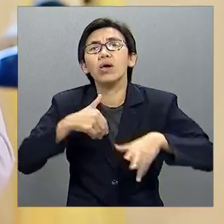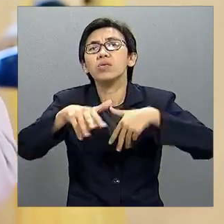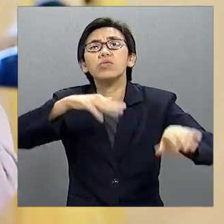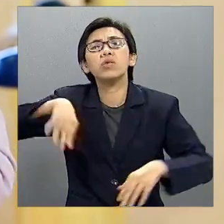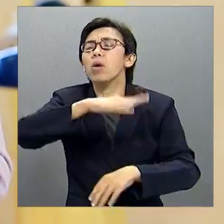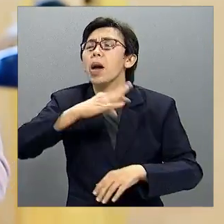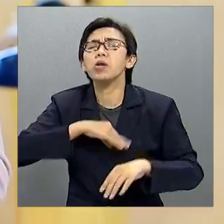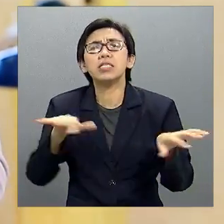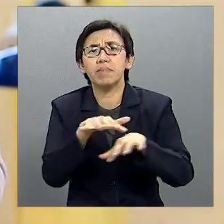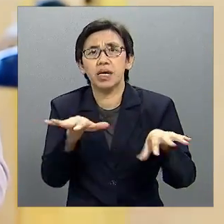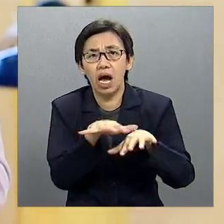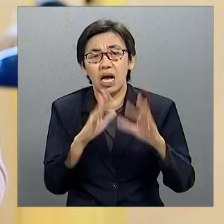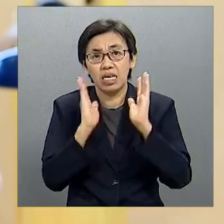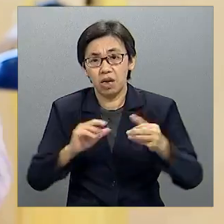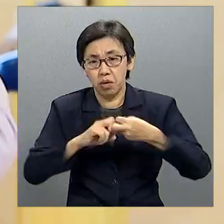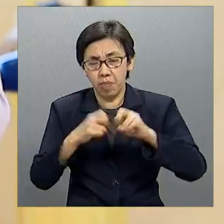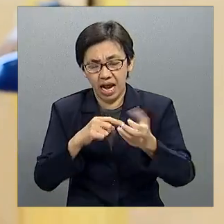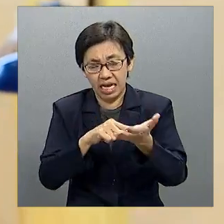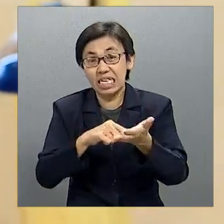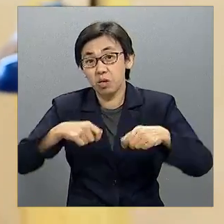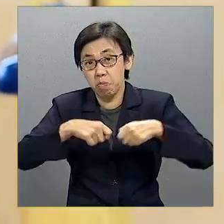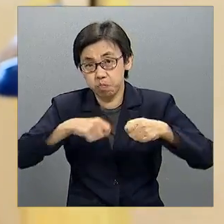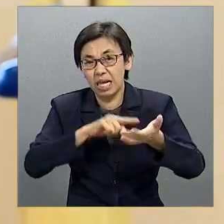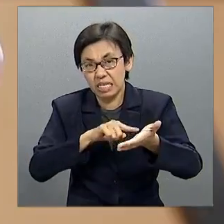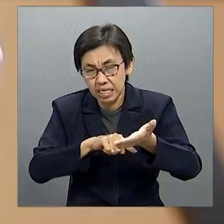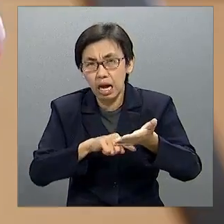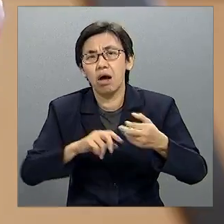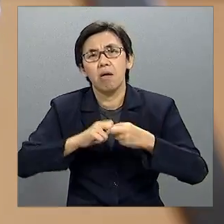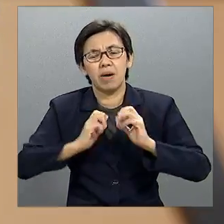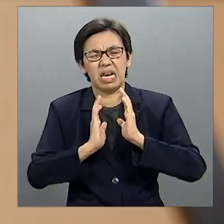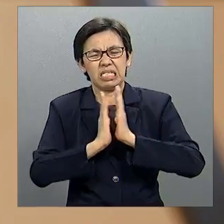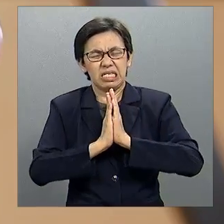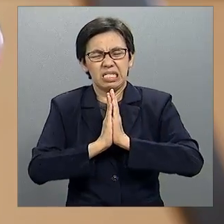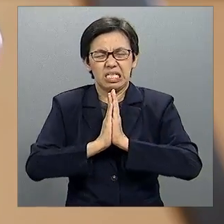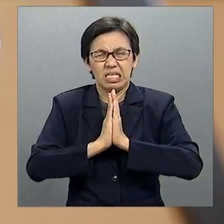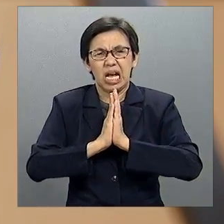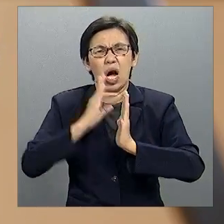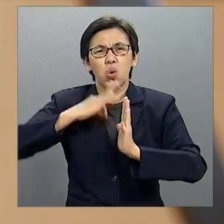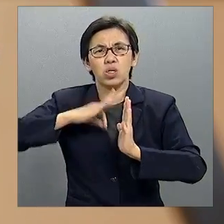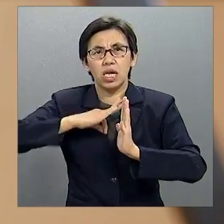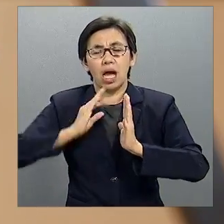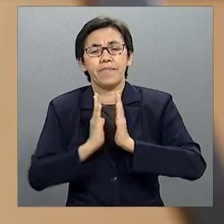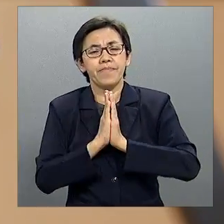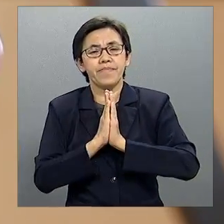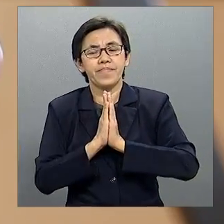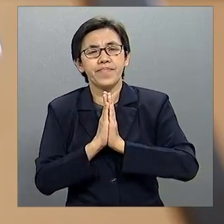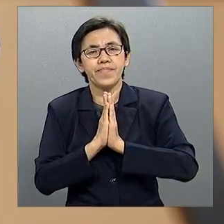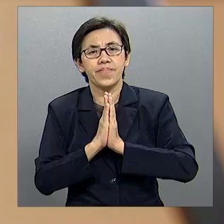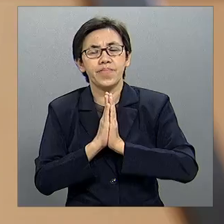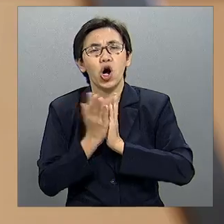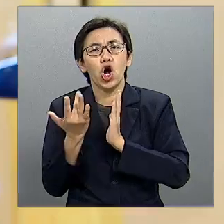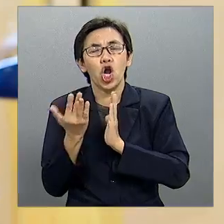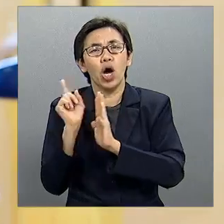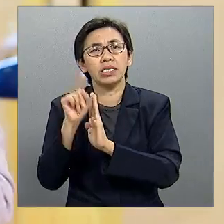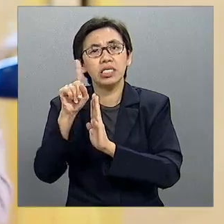นะครับแต่ถ้าคนที่มีปัญหาเรื่องพังผืดแล้วเนี่ยแสดงว่ามีปัญหาจริง ๆอันนี้ก็คือค้างไว้1นาที 1นาที เหมือนกันแล้วดูว่ารู้สึกยังไง ใ